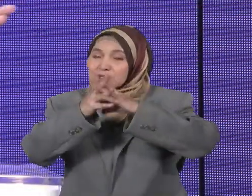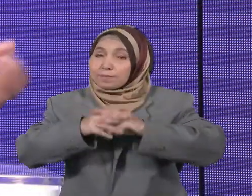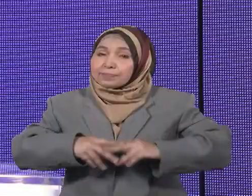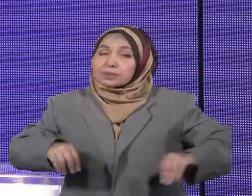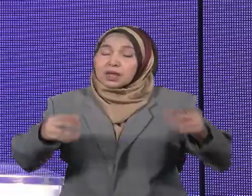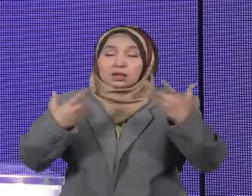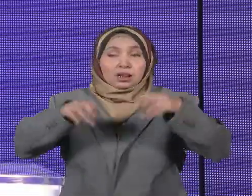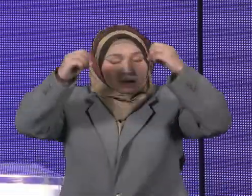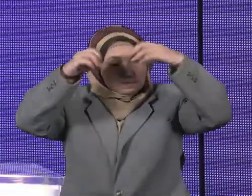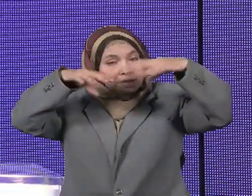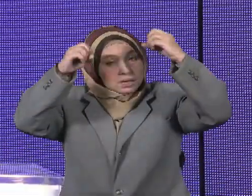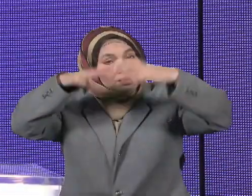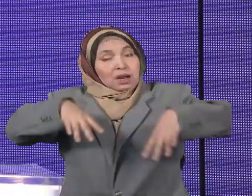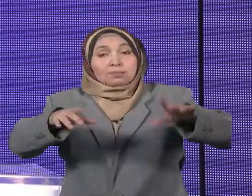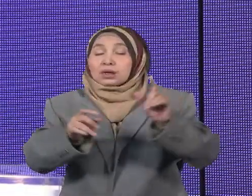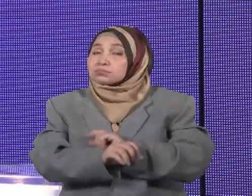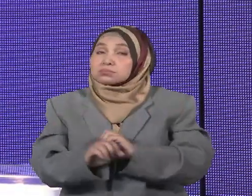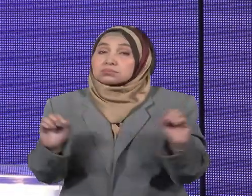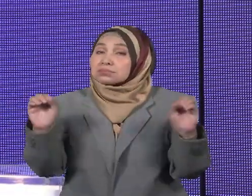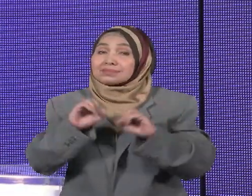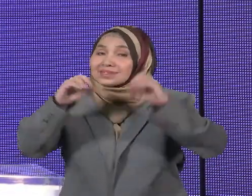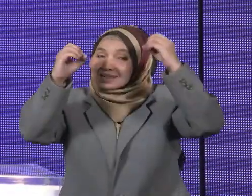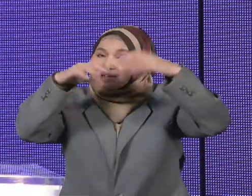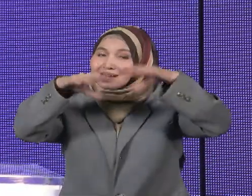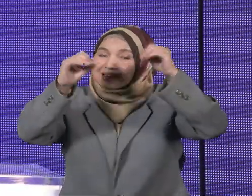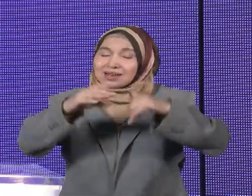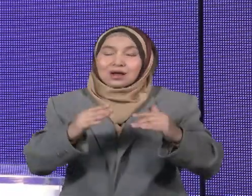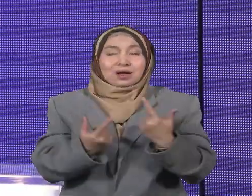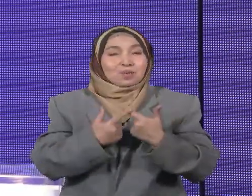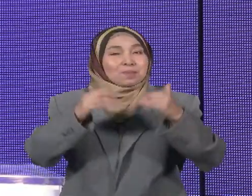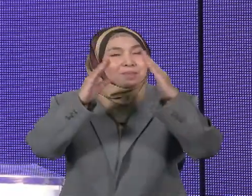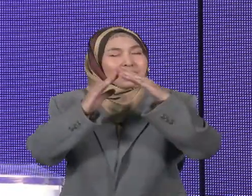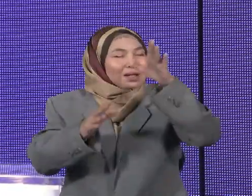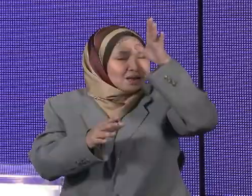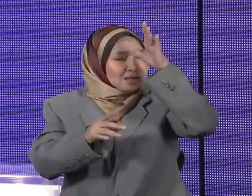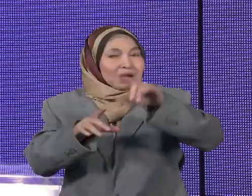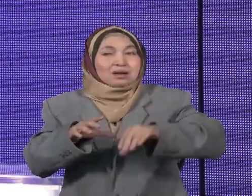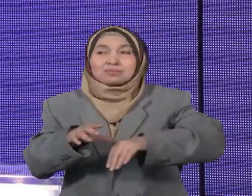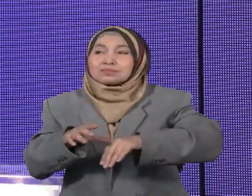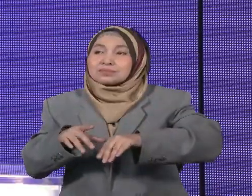hilang keberkatan. Ya, hilang barakah daripada sebuah rumah, ayah yang pergi